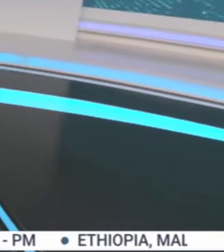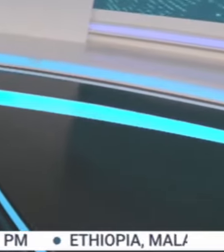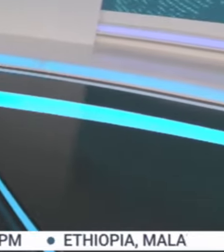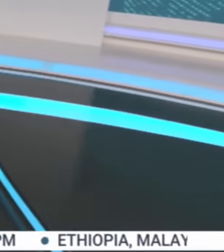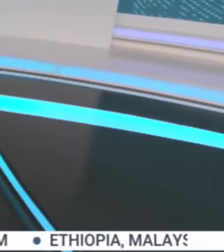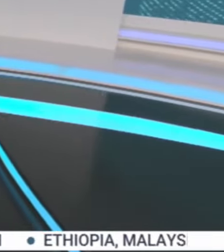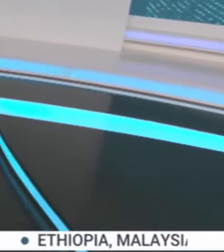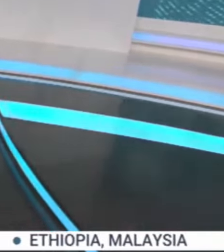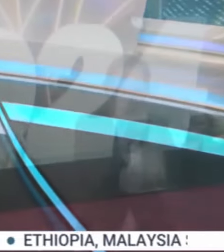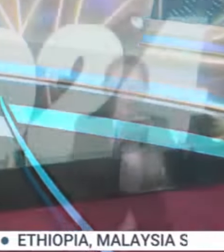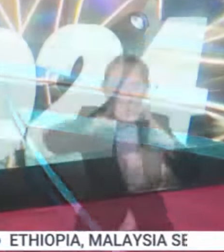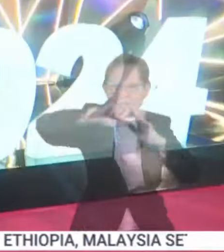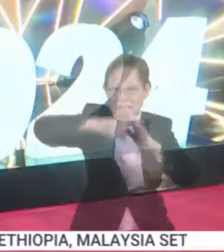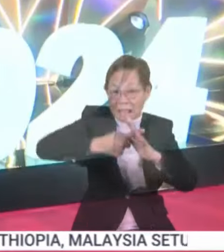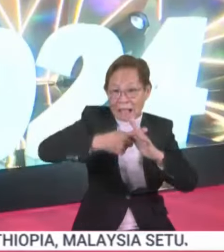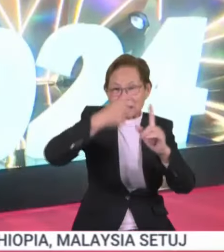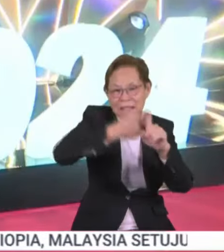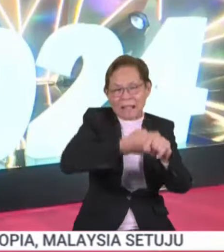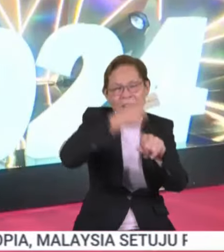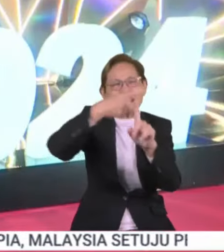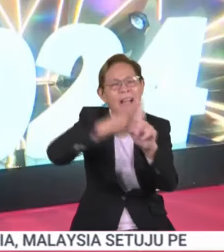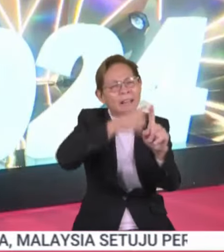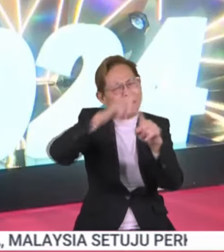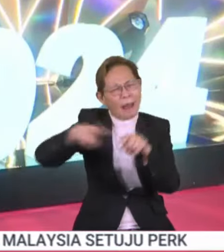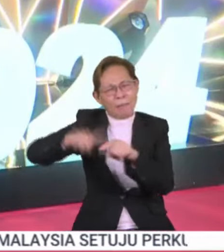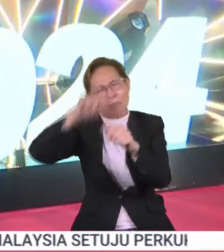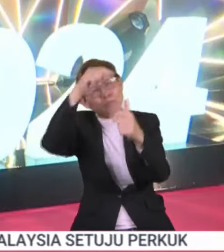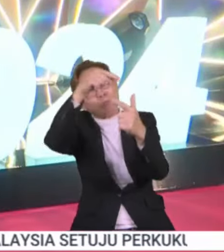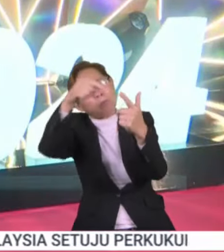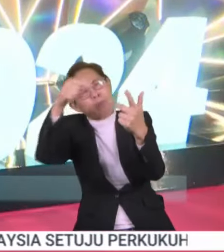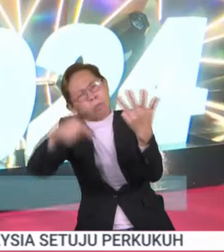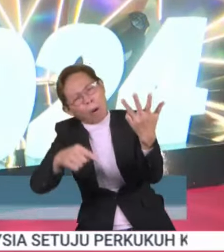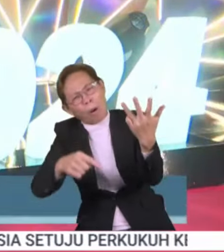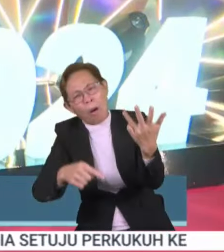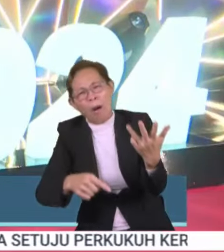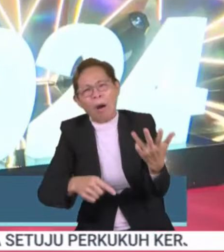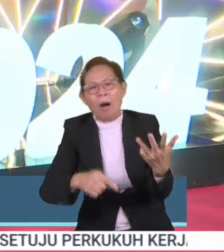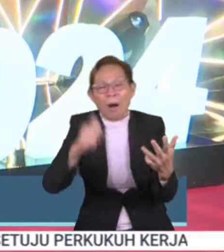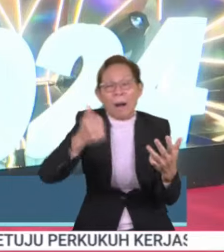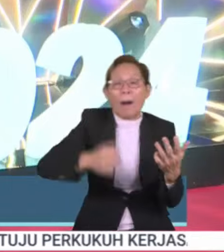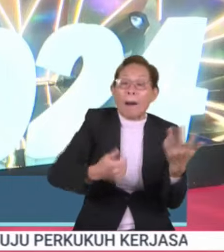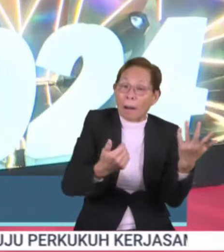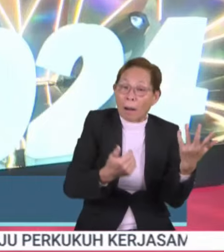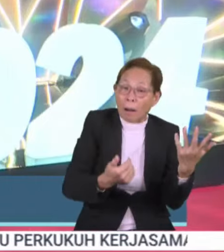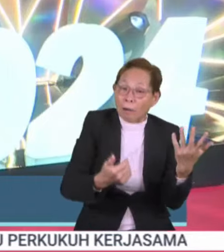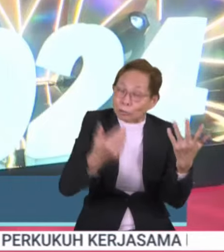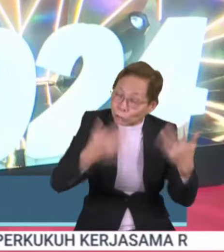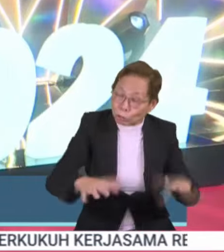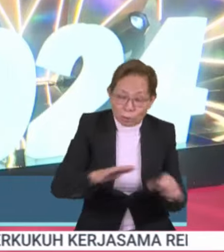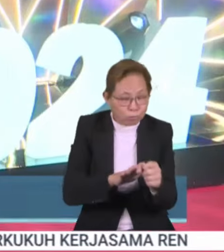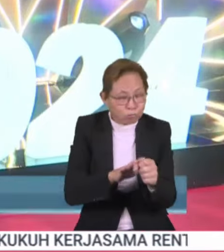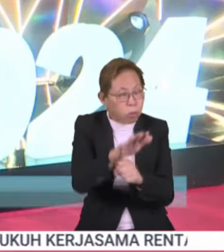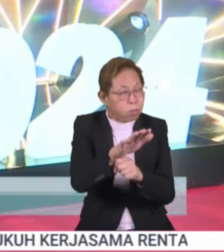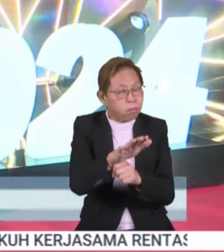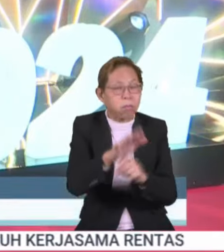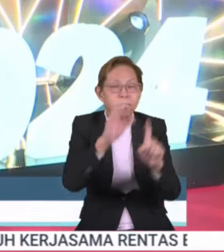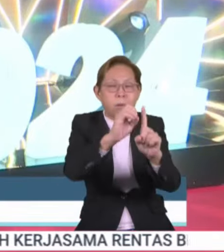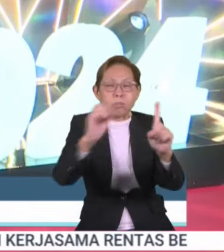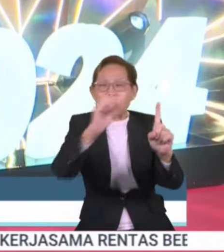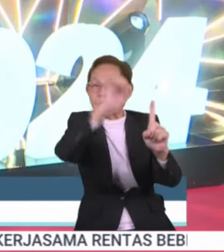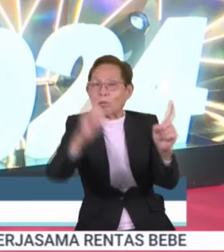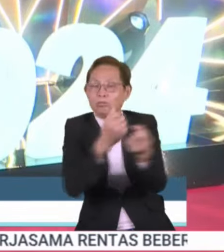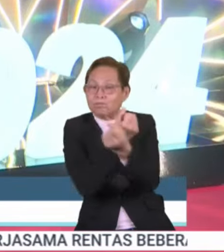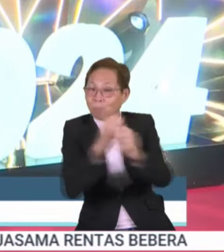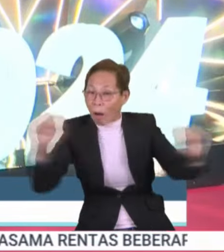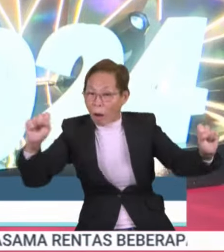Ya, sahih, pelaksanaan dari pelbagai aspek sudut kriteria juga kini telah pun lengkap 100%. Apa